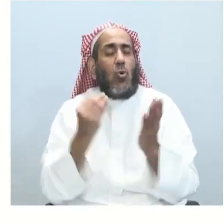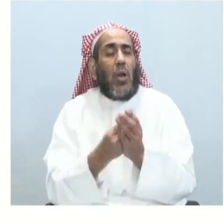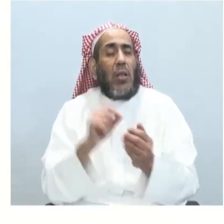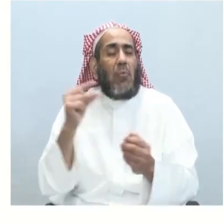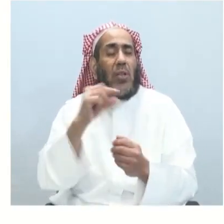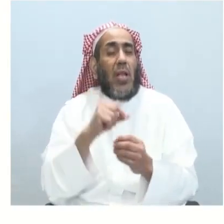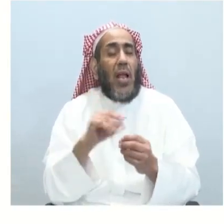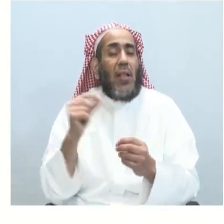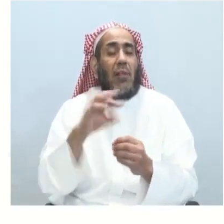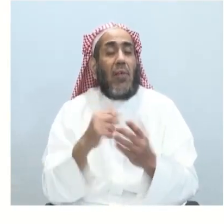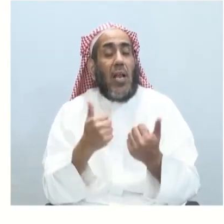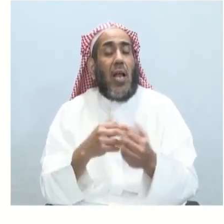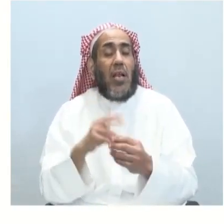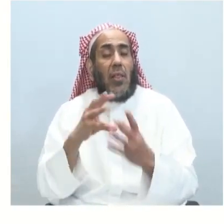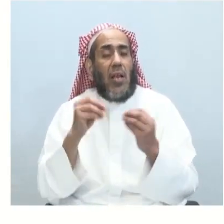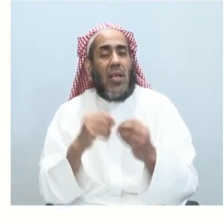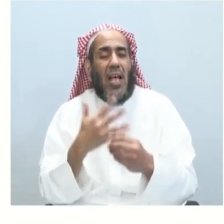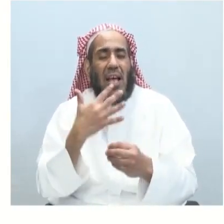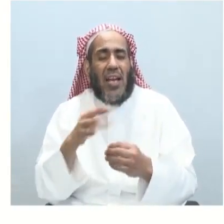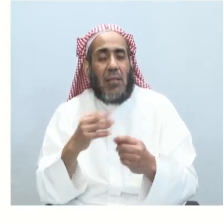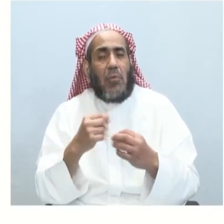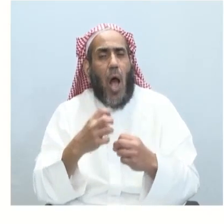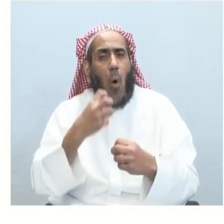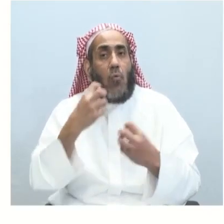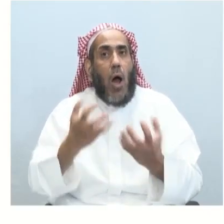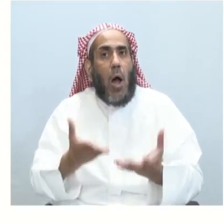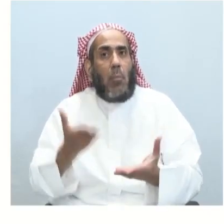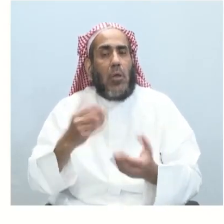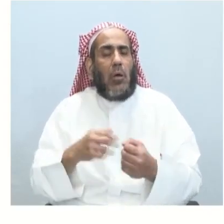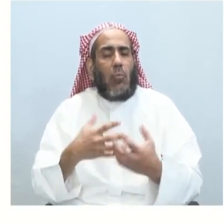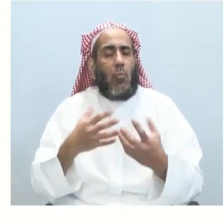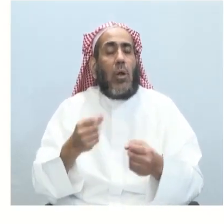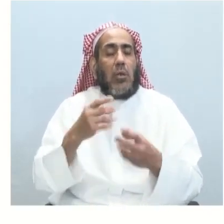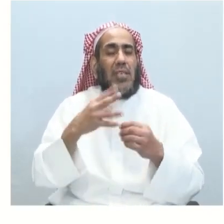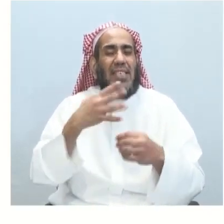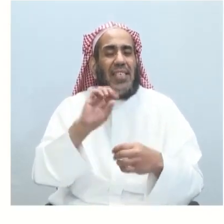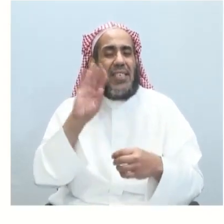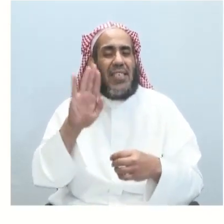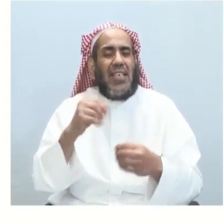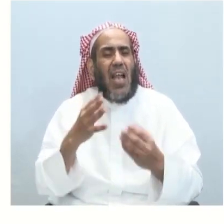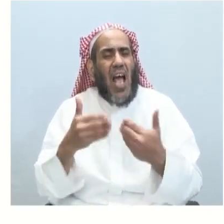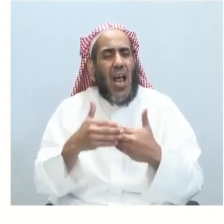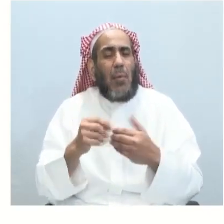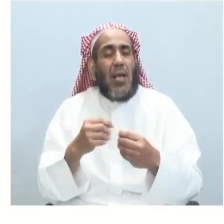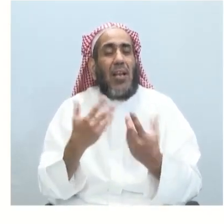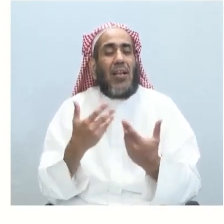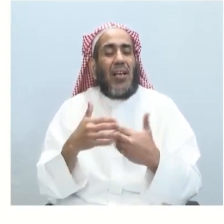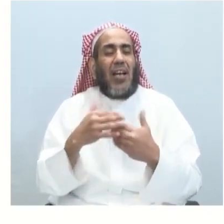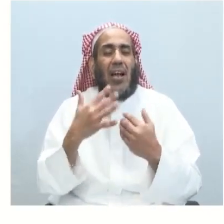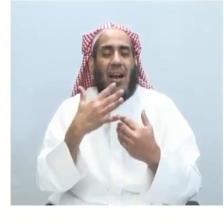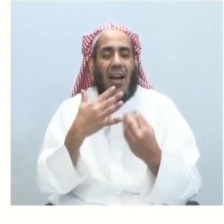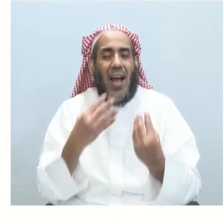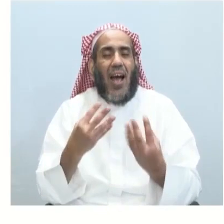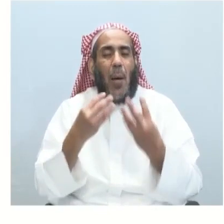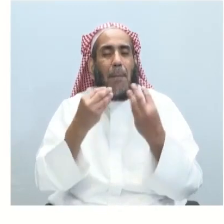مفردات القصيده على هذا الحرف هل يعني ذلك رقه المفردات ام فخامتها بالتاكيد ان السين اقرب الى جميل احسنتم رقه